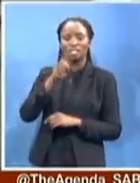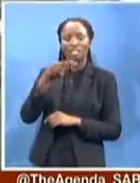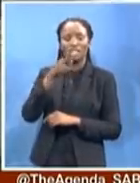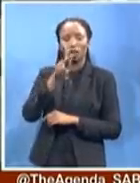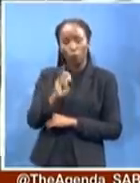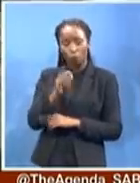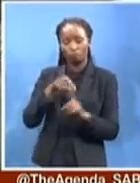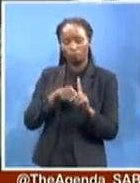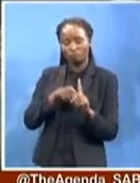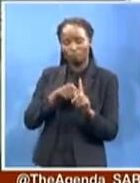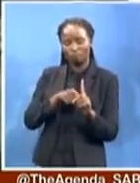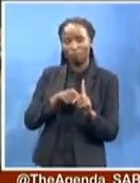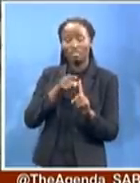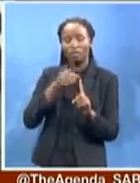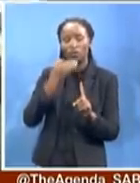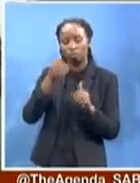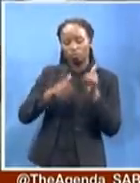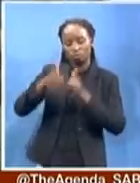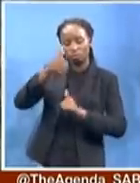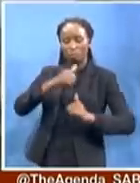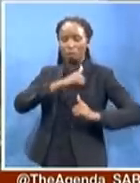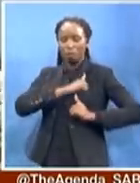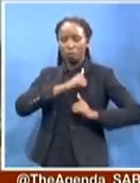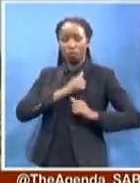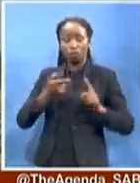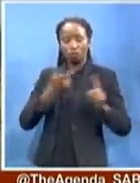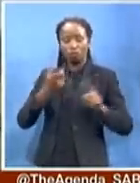yamabutho akwaZulu lapha. Umdidiyeli wenduna ayebo yebo.